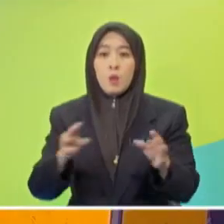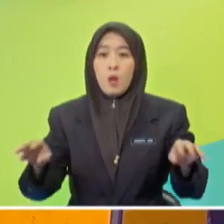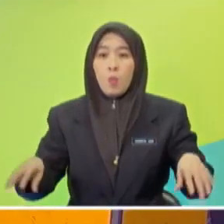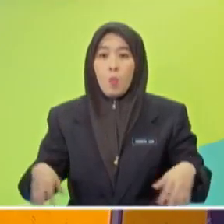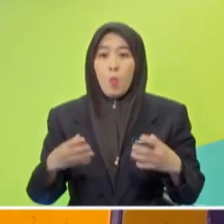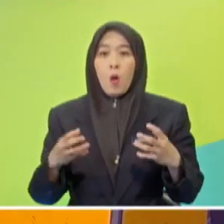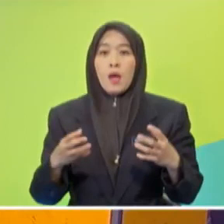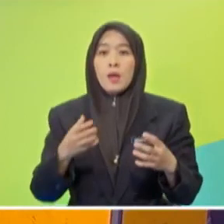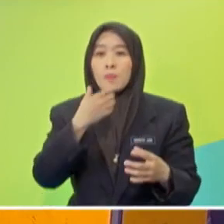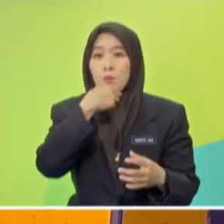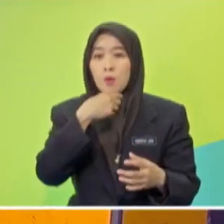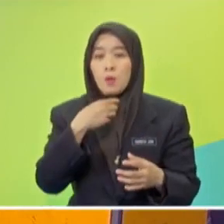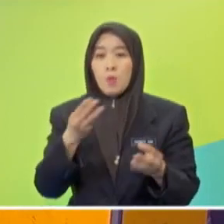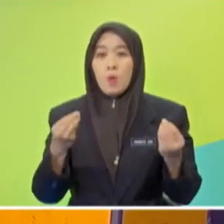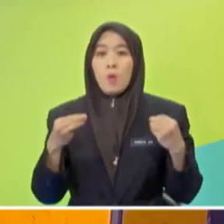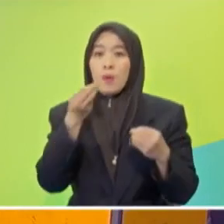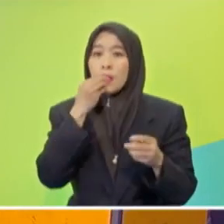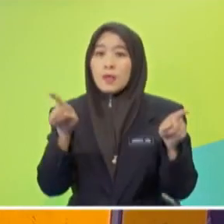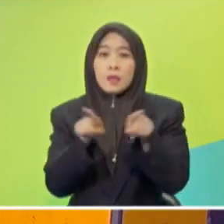makan sama-sama